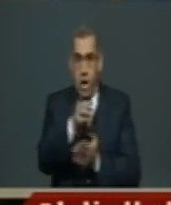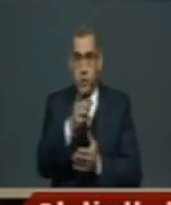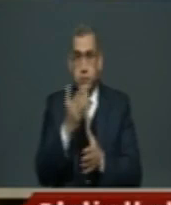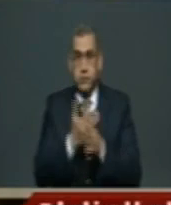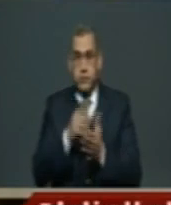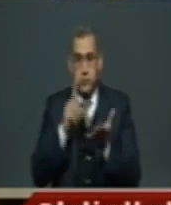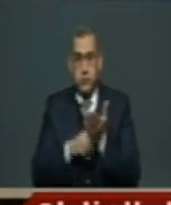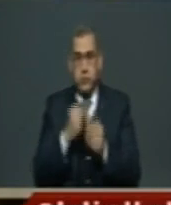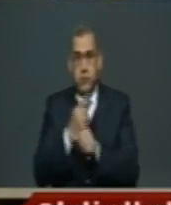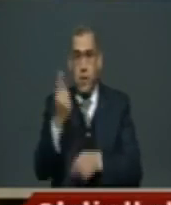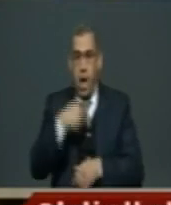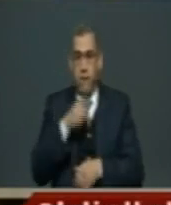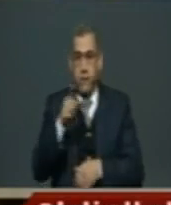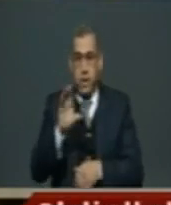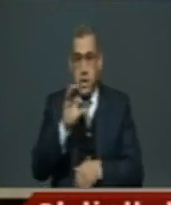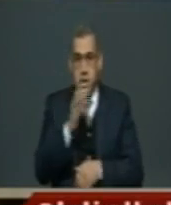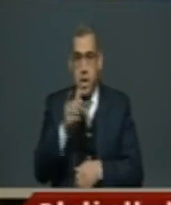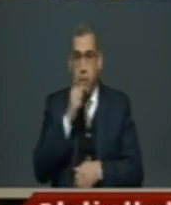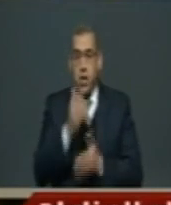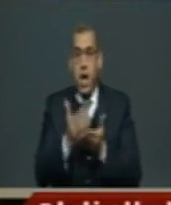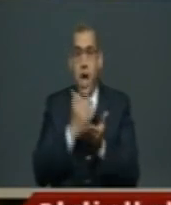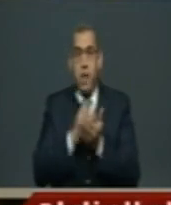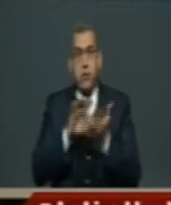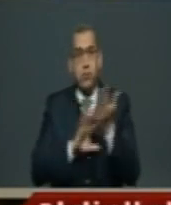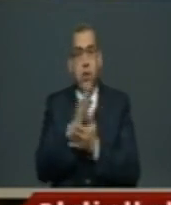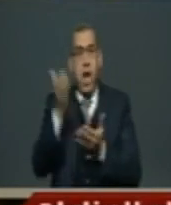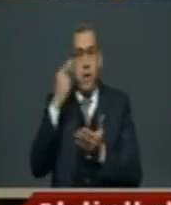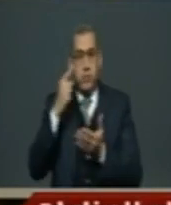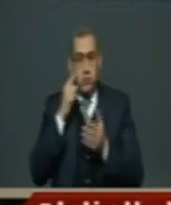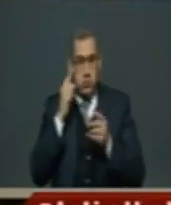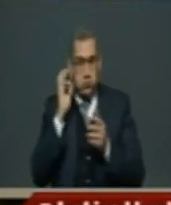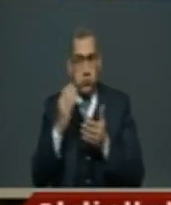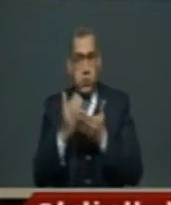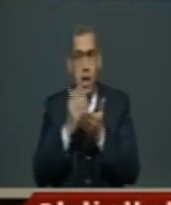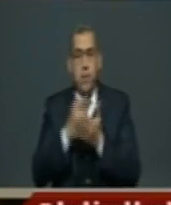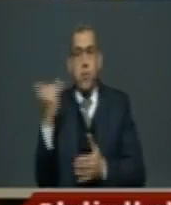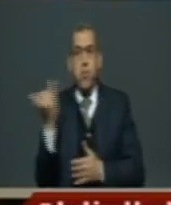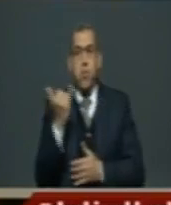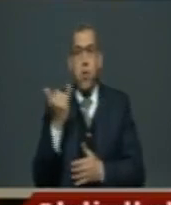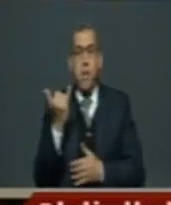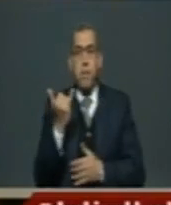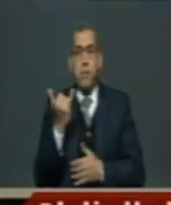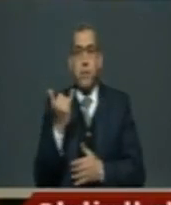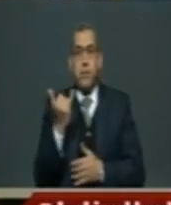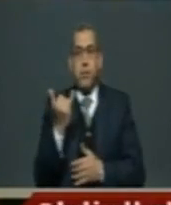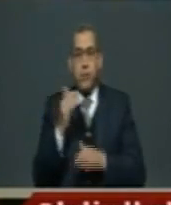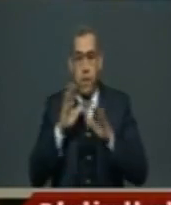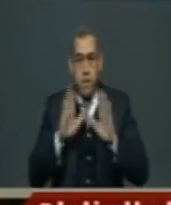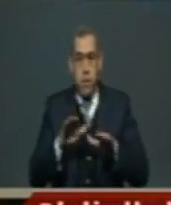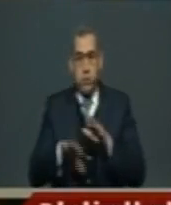توجيه سيادتكم قبل حدوث هذه الأزمات بأهمية وضع